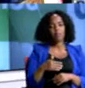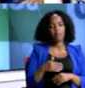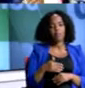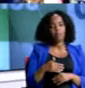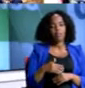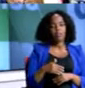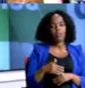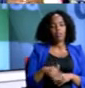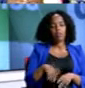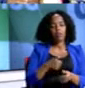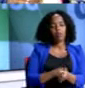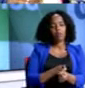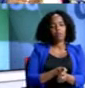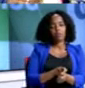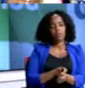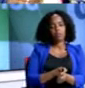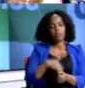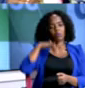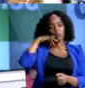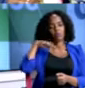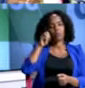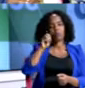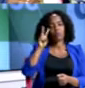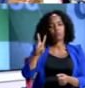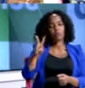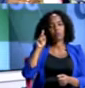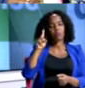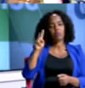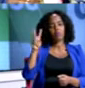tole ega hordofto takenya torobilbile kenya